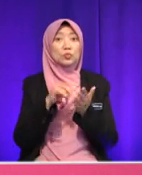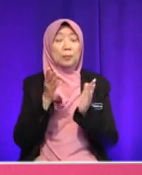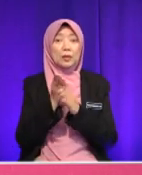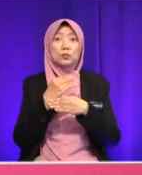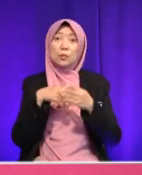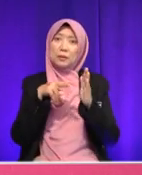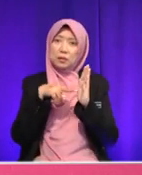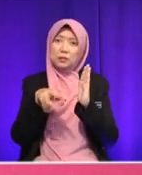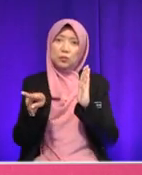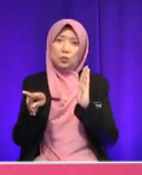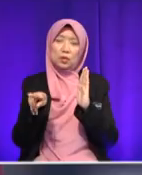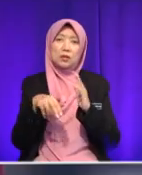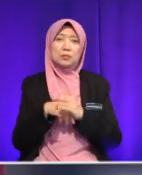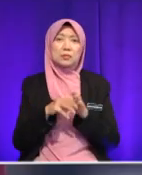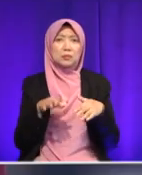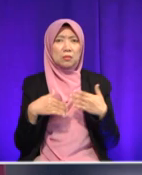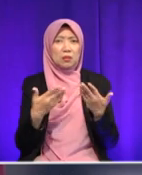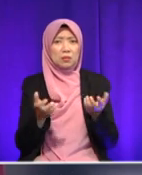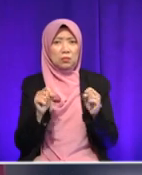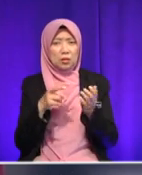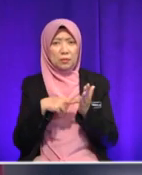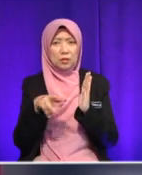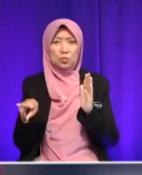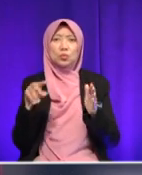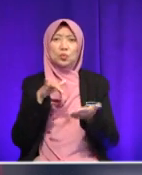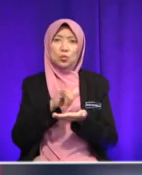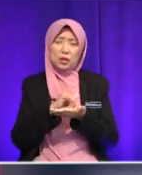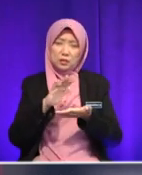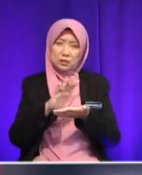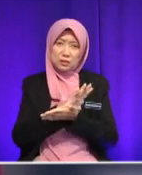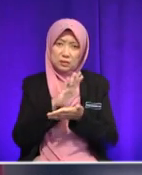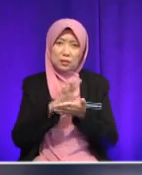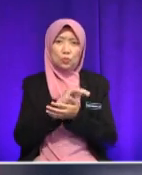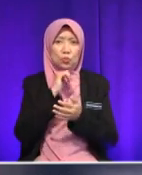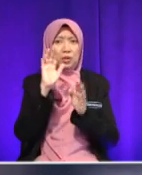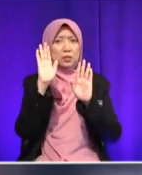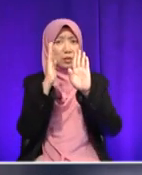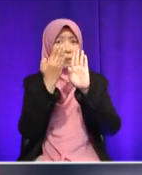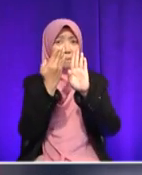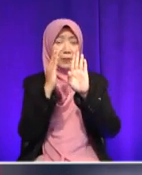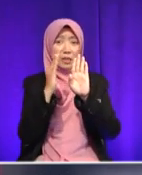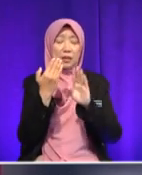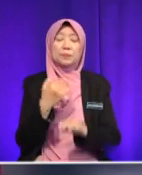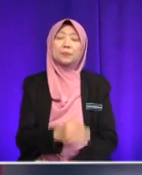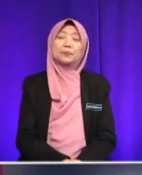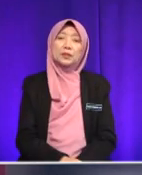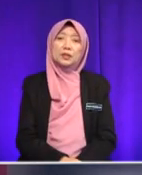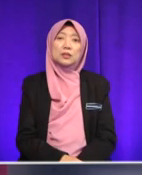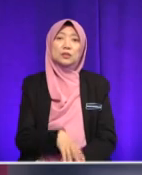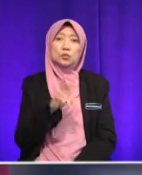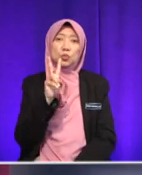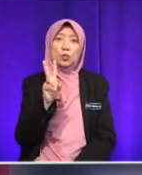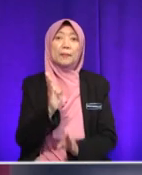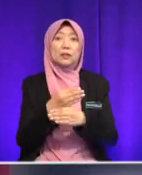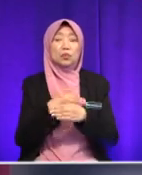Bentuk pantulan. Pantulan macam mana boleh memantul cikgu? Ini kan kertas bukan cermin. Sebab sebenarnya pantulan adalah dua bentuk yang